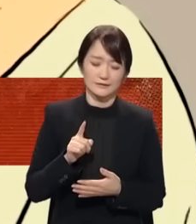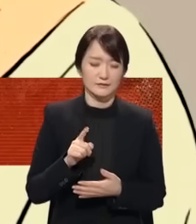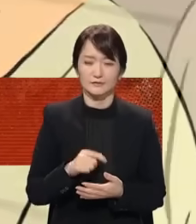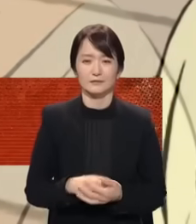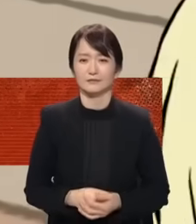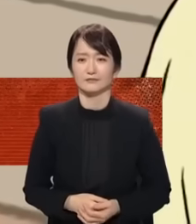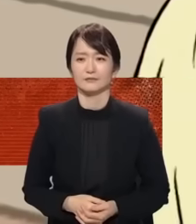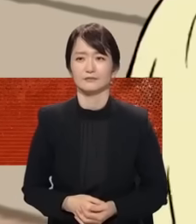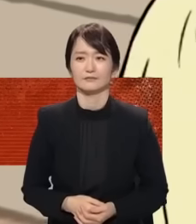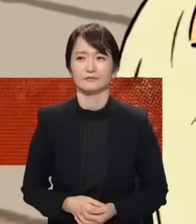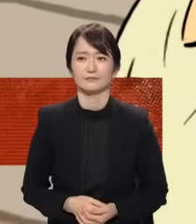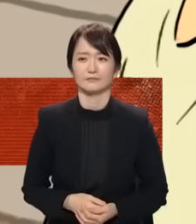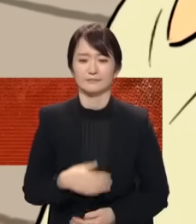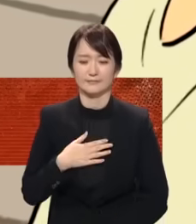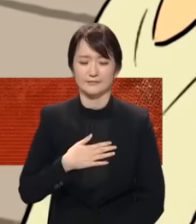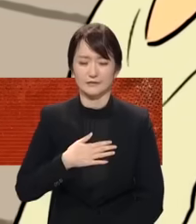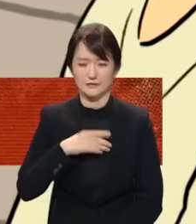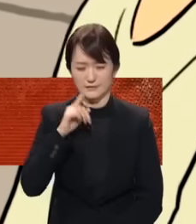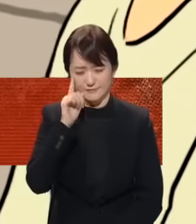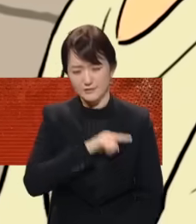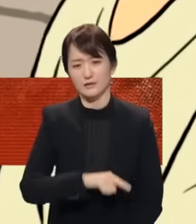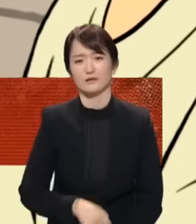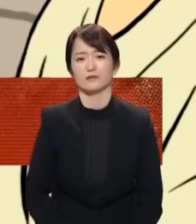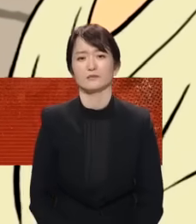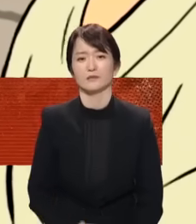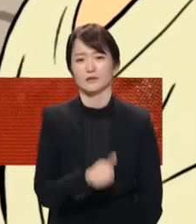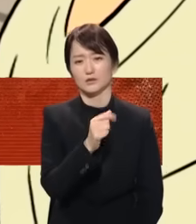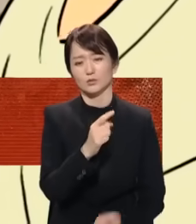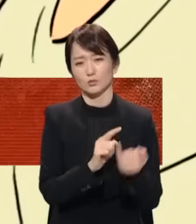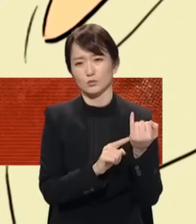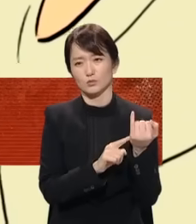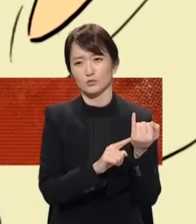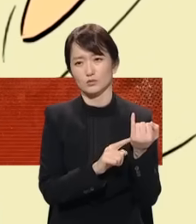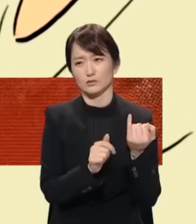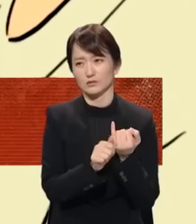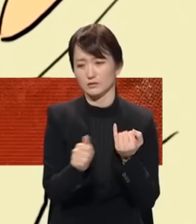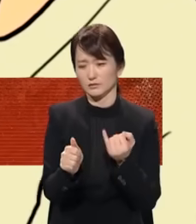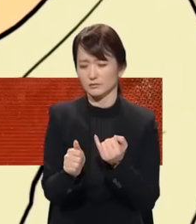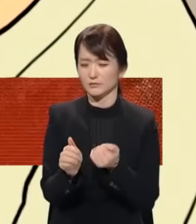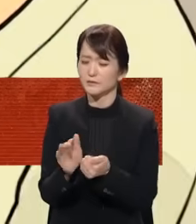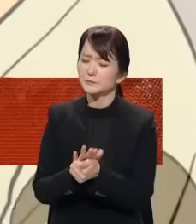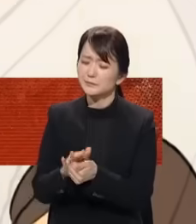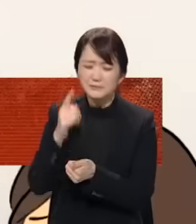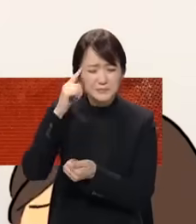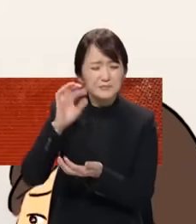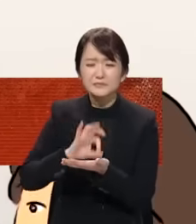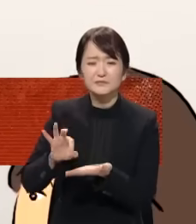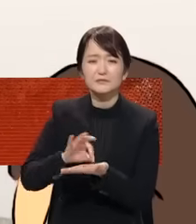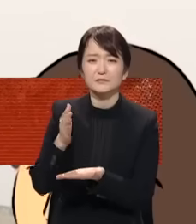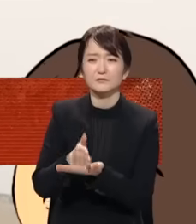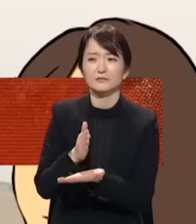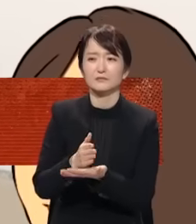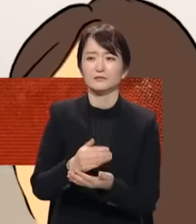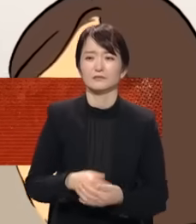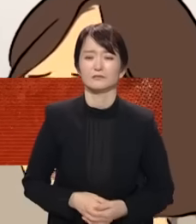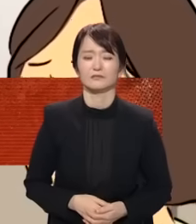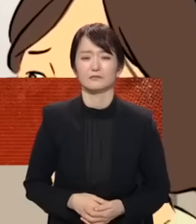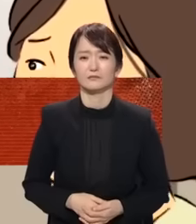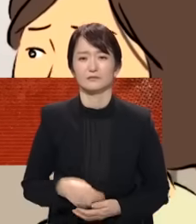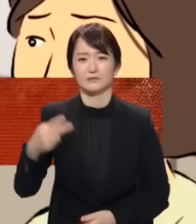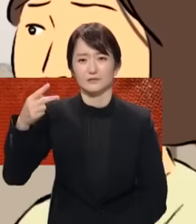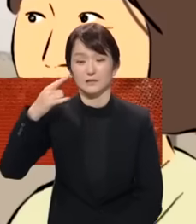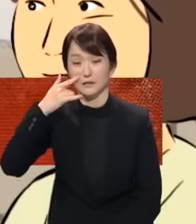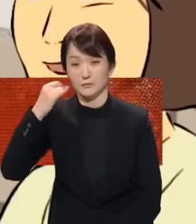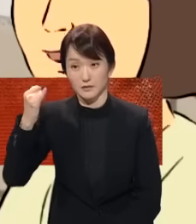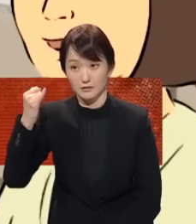아마 좀 기분이 많이 나빴다고 하고 홍 씨는요. 남편을 애써 위로하고 신경 쓰지 말라고 했는데 곧이어